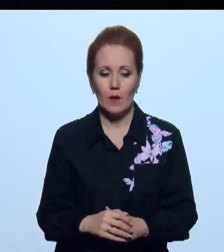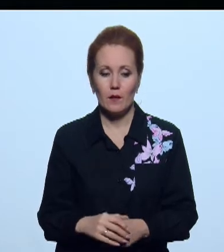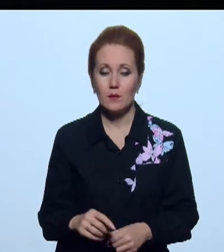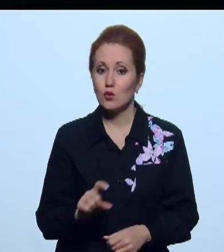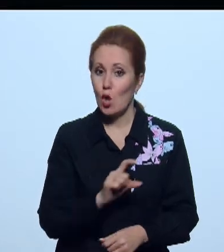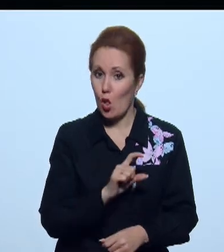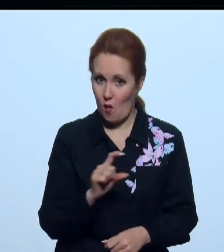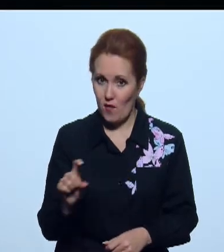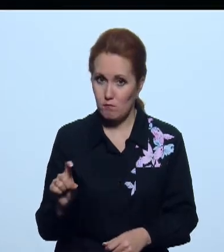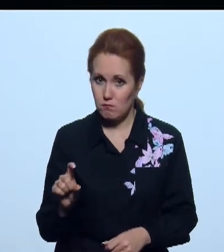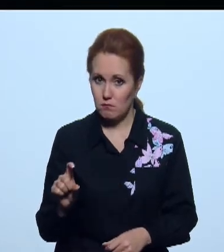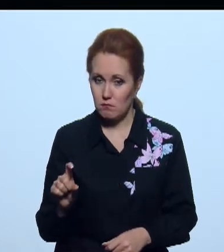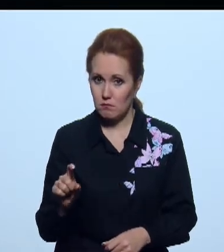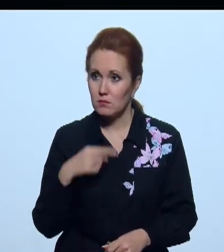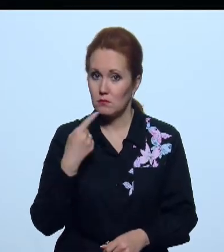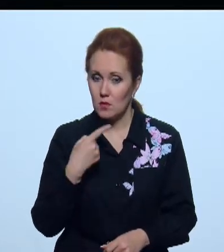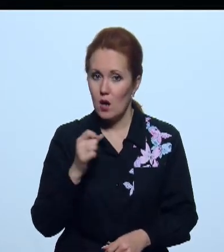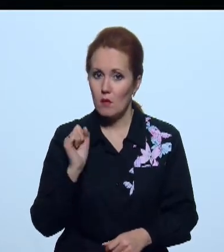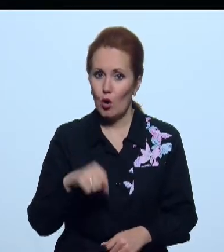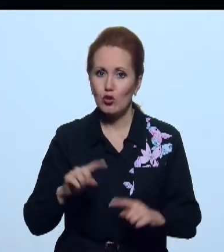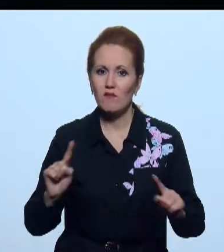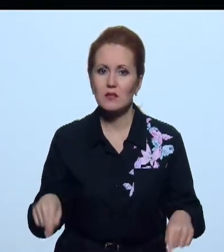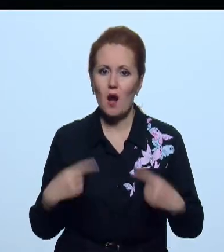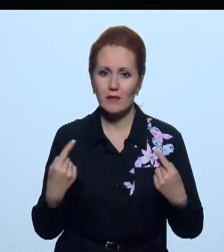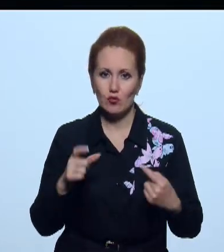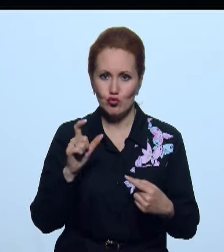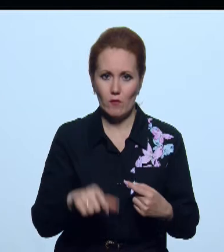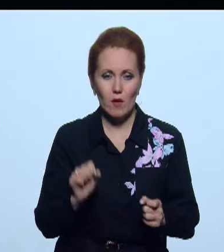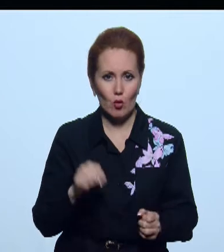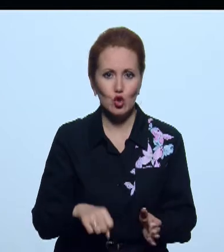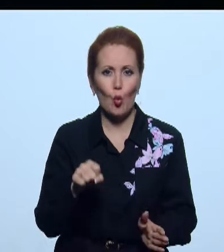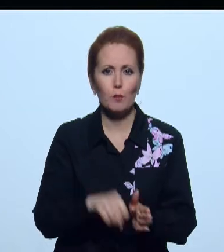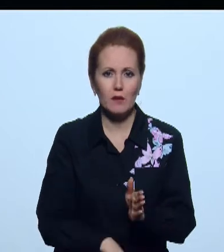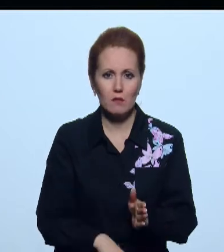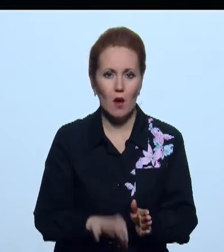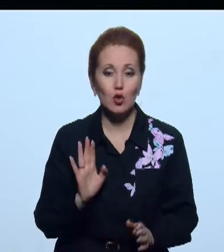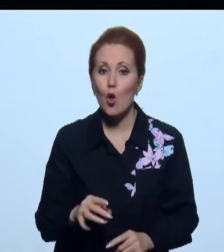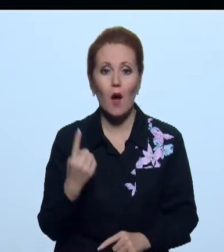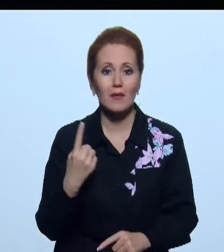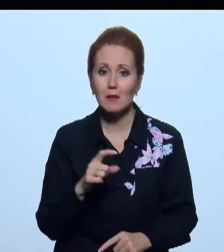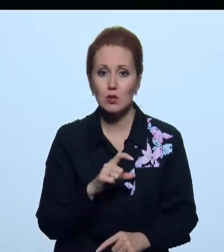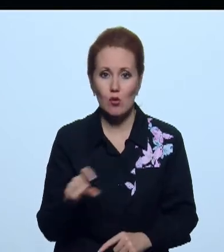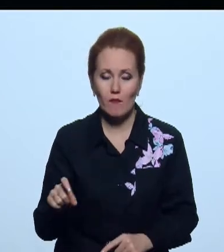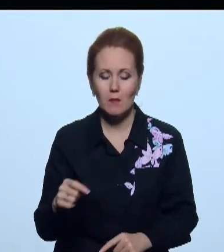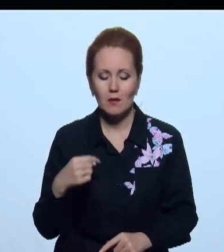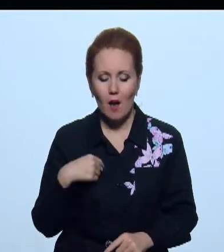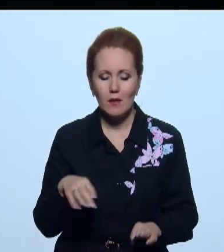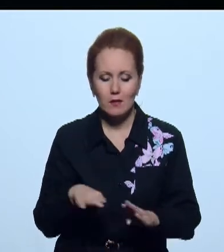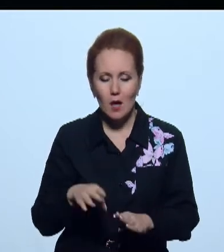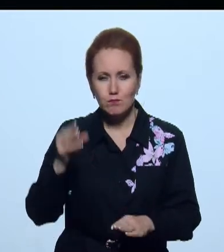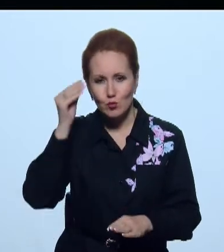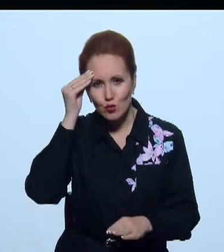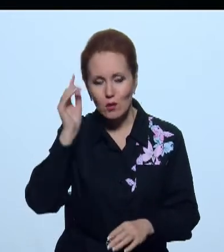словом можно возродить человека и можно убить одним только словом. Я тогда посчитала, что